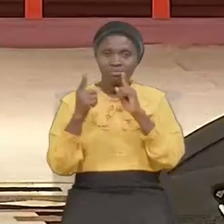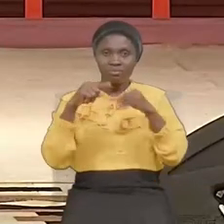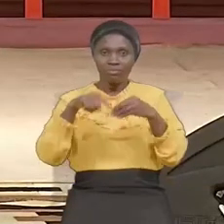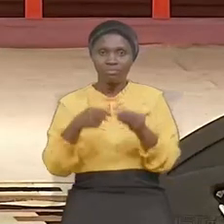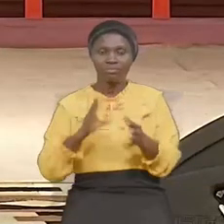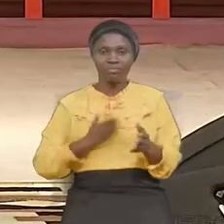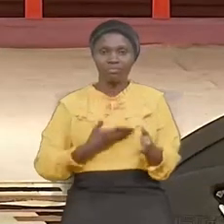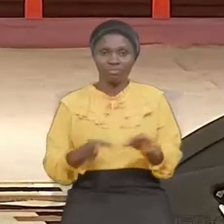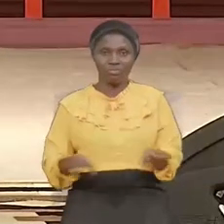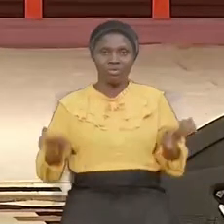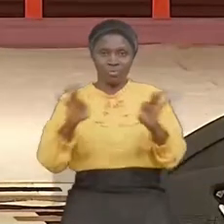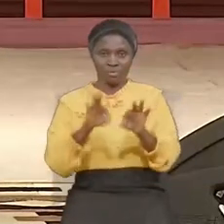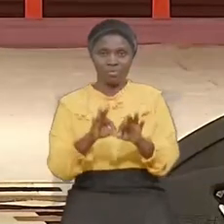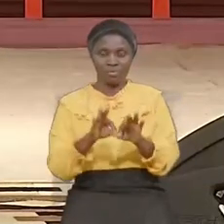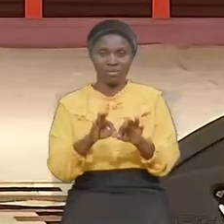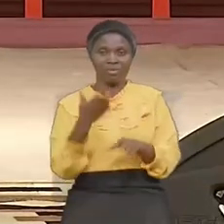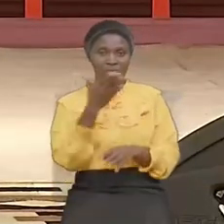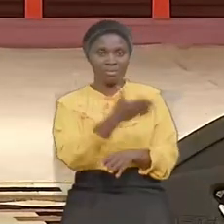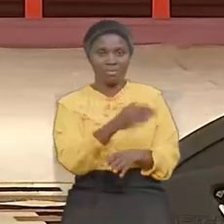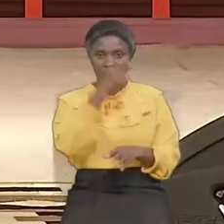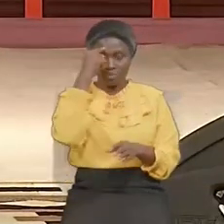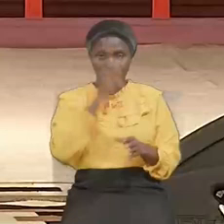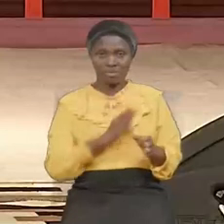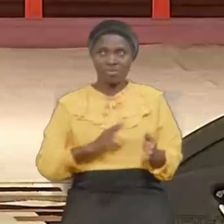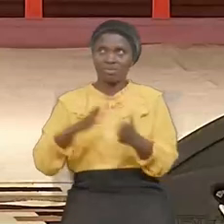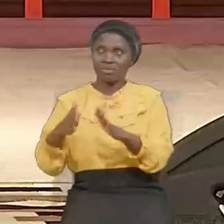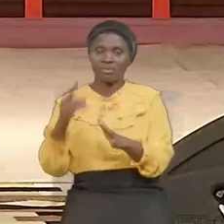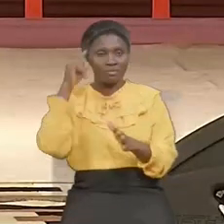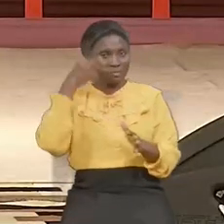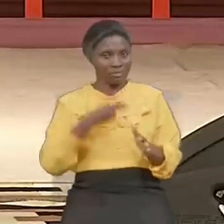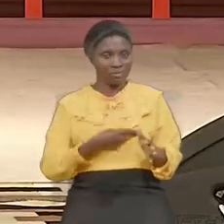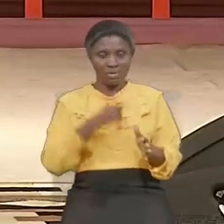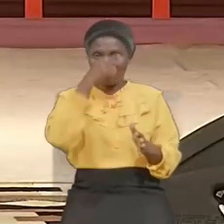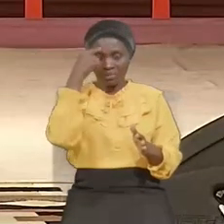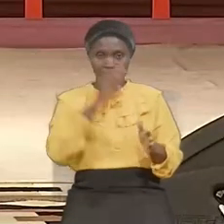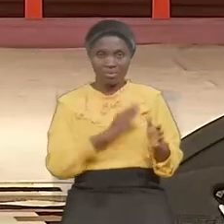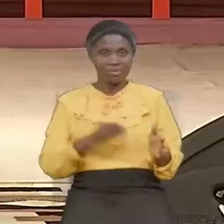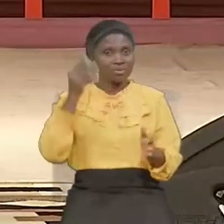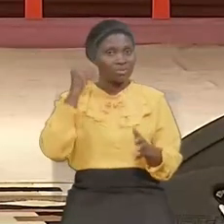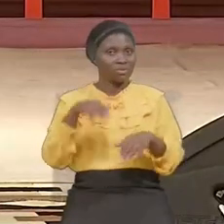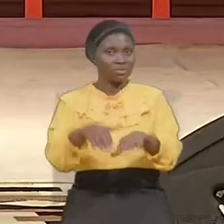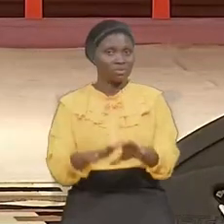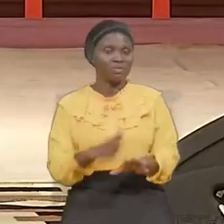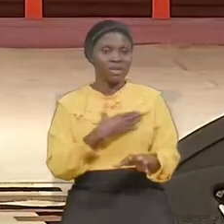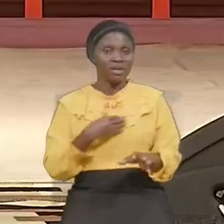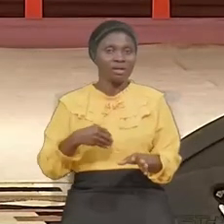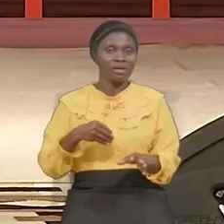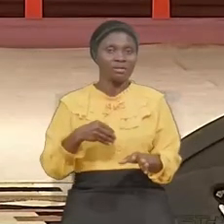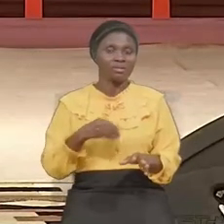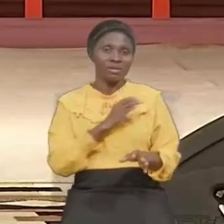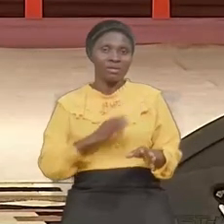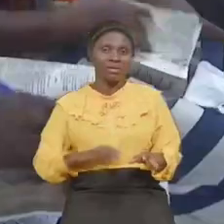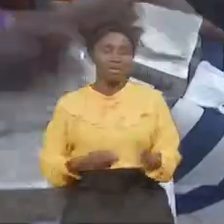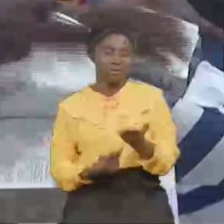ici, parce que Christ est mort pour nous, parce que Christ a été enseveli, parce que Christ est ressuscité